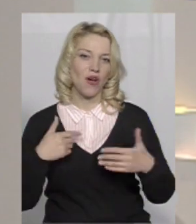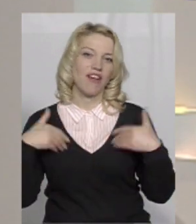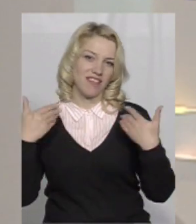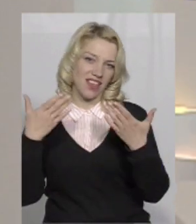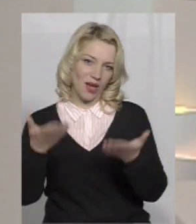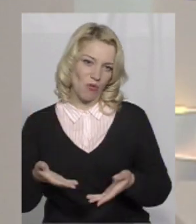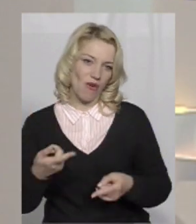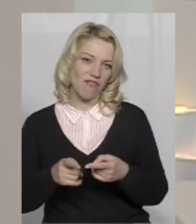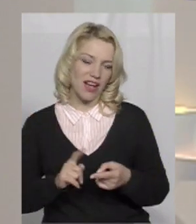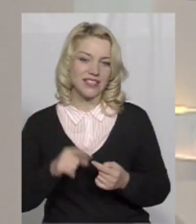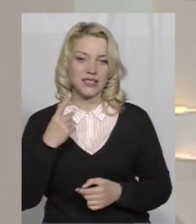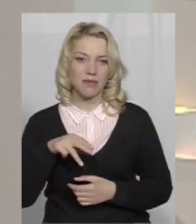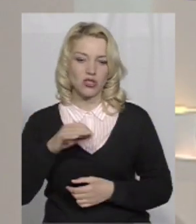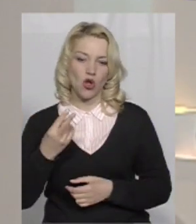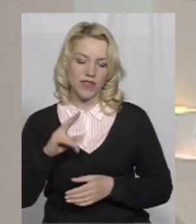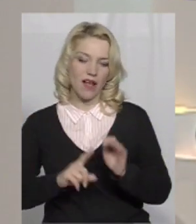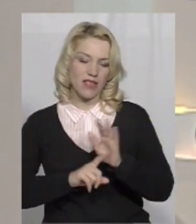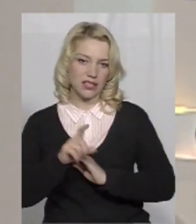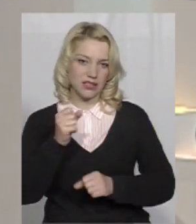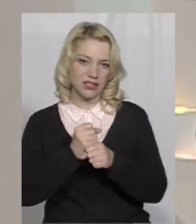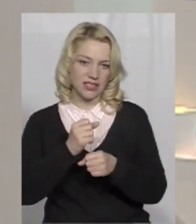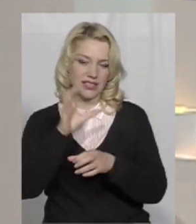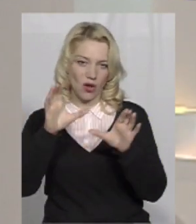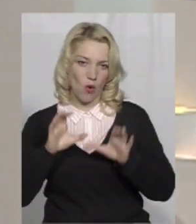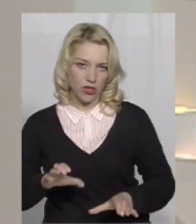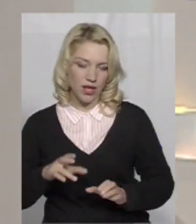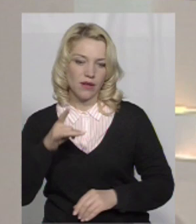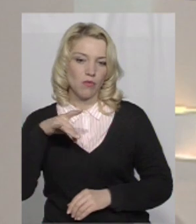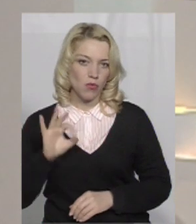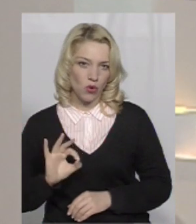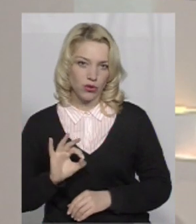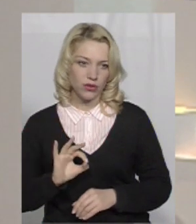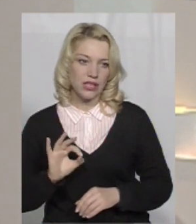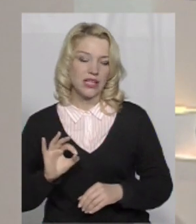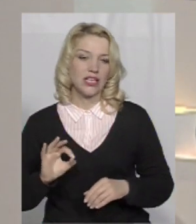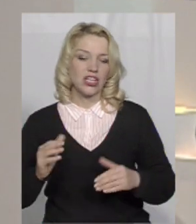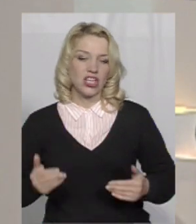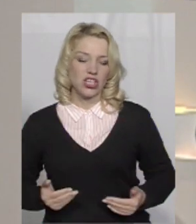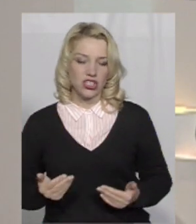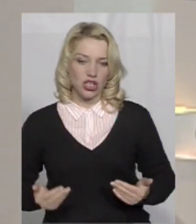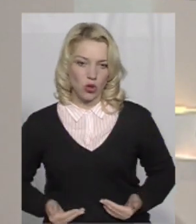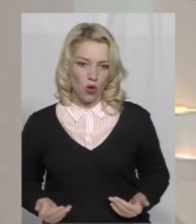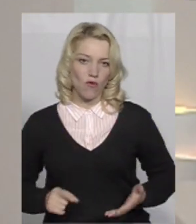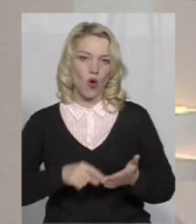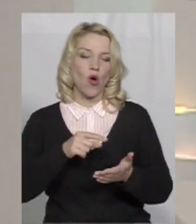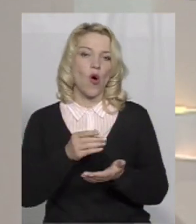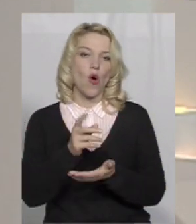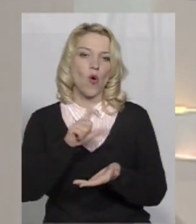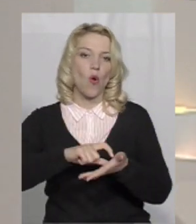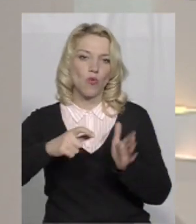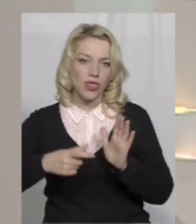вас. З 1 травня набув чинності закон про житлово-комунальні послуги.